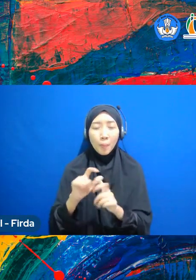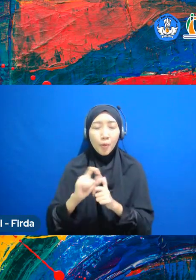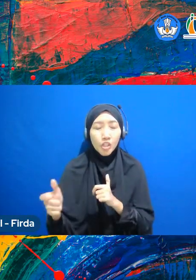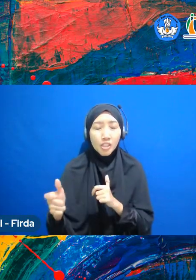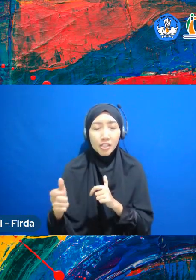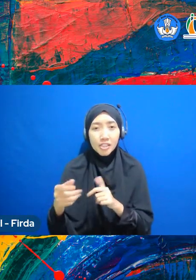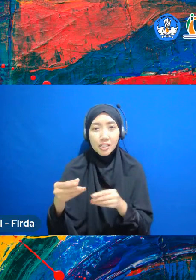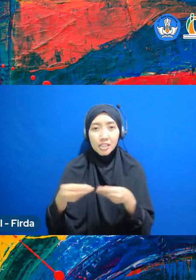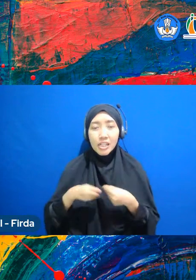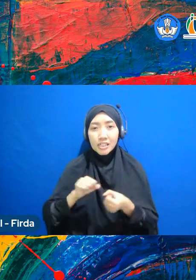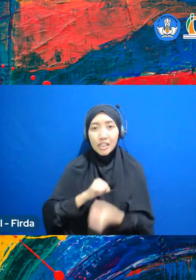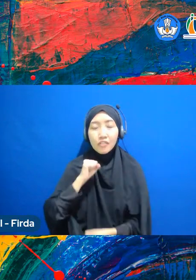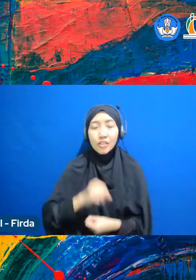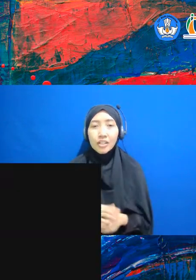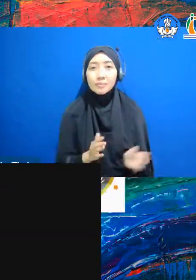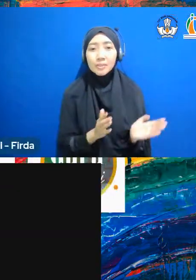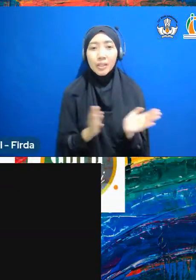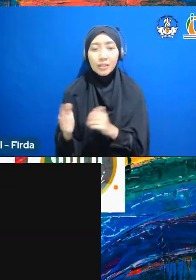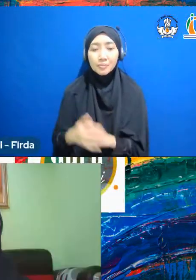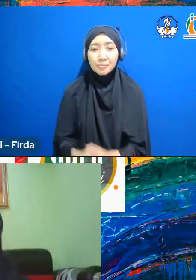sertifikat. Silakan Bu.